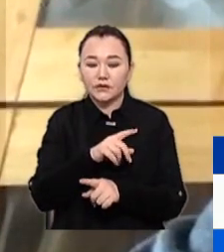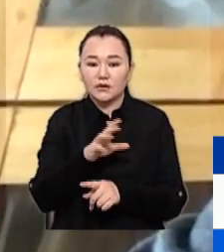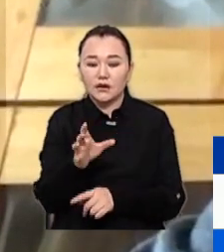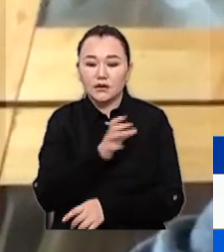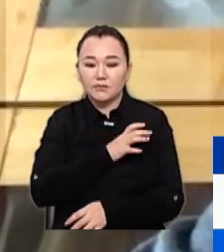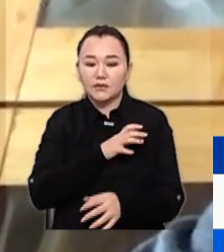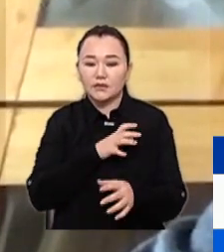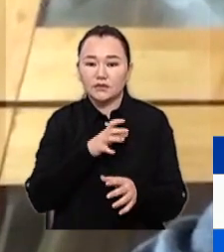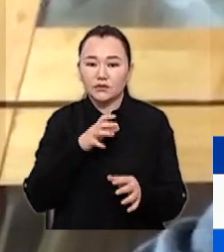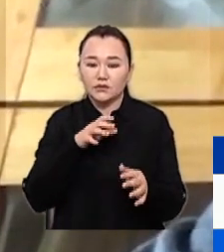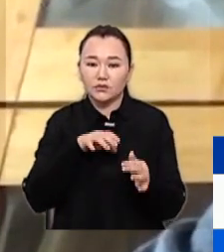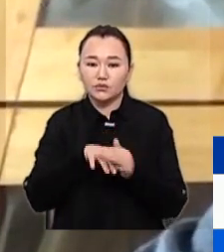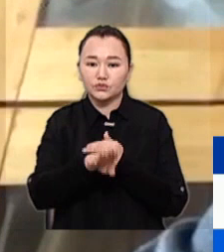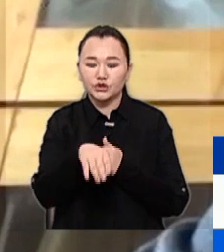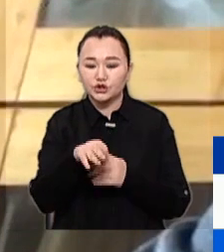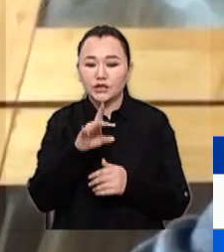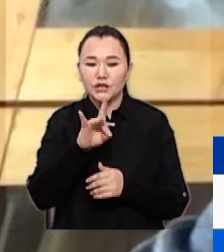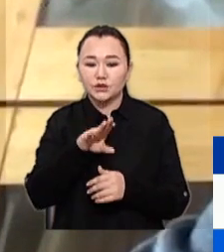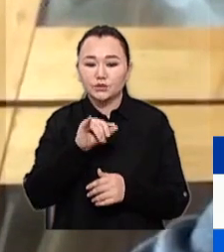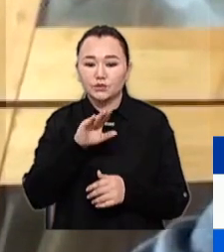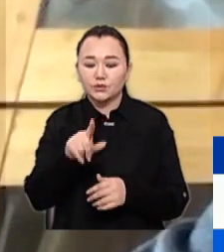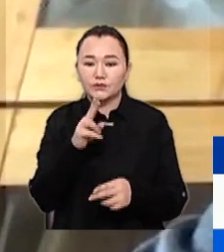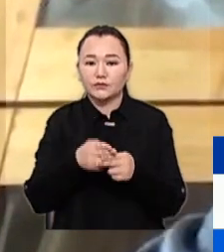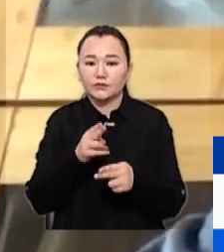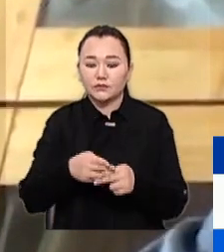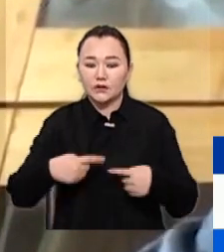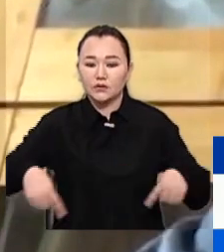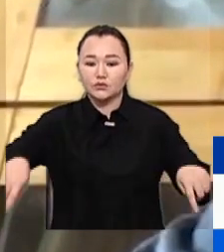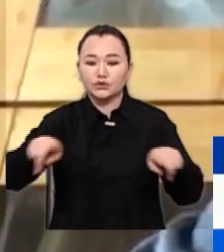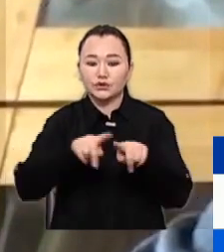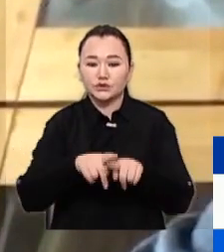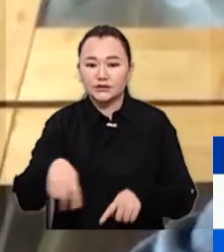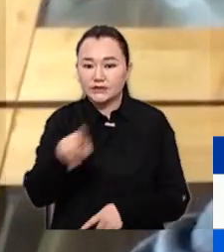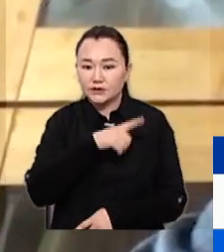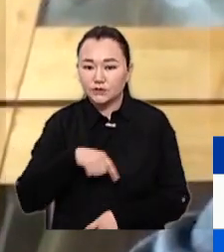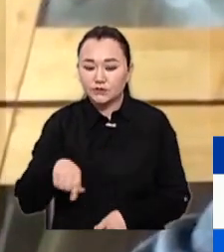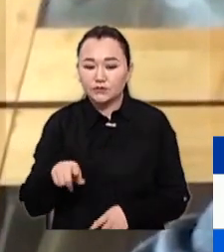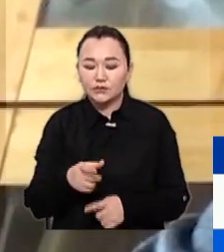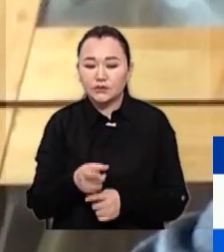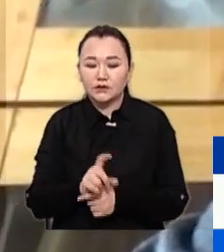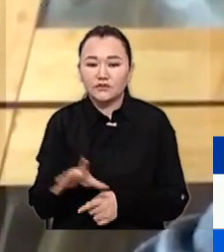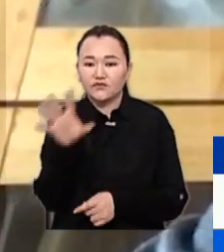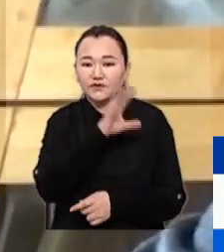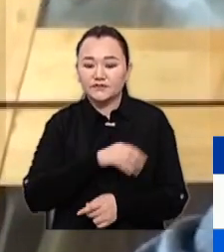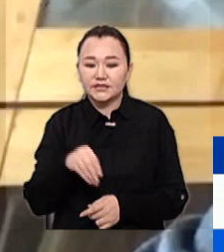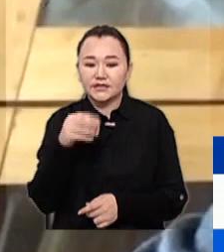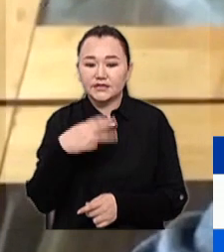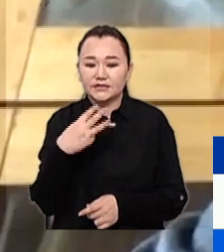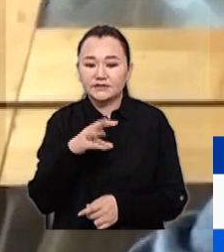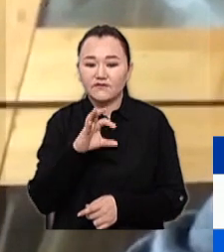обильная утечка металлической ртути в окружающую среду, во все три